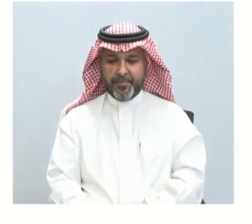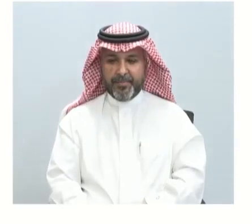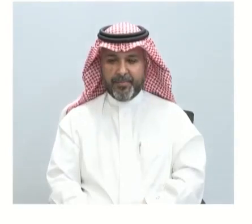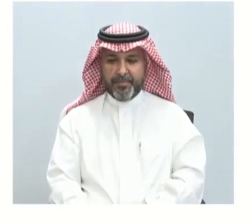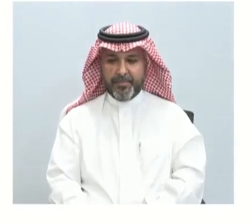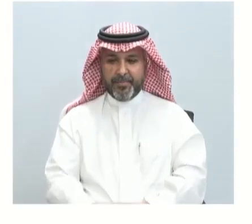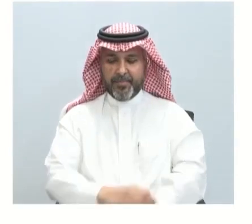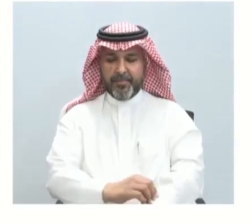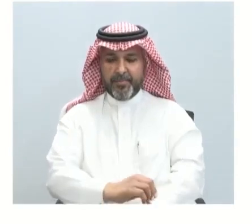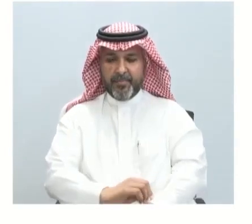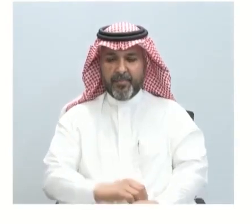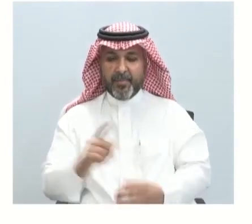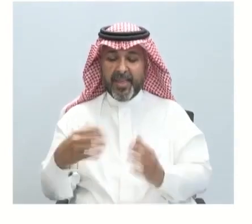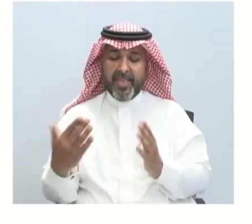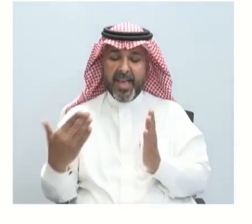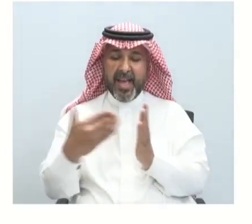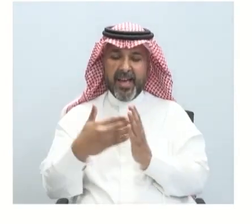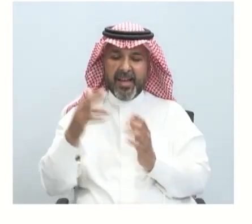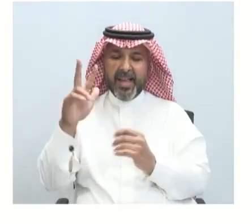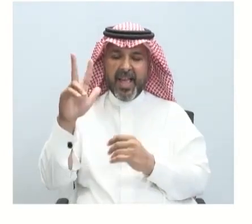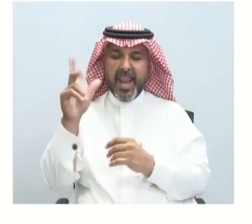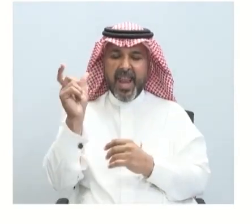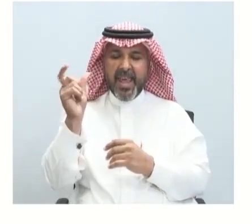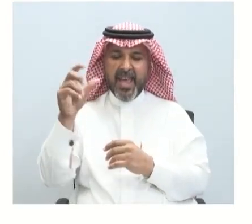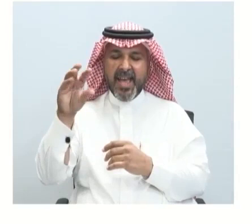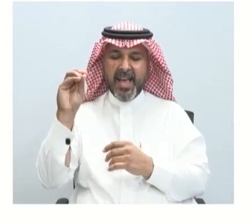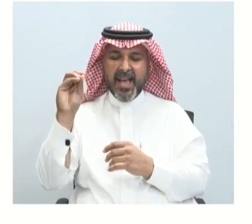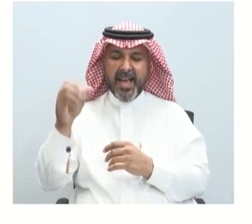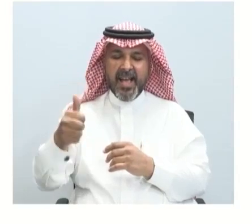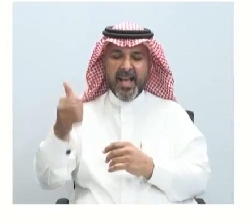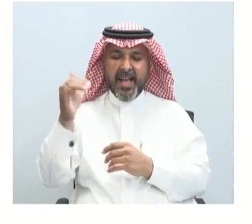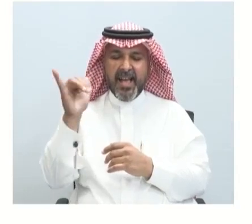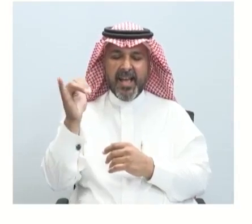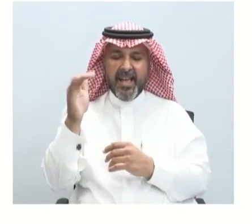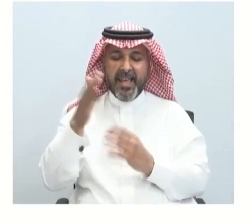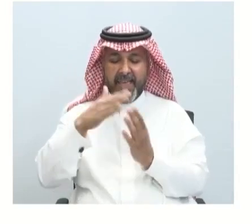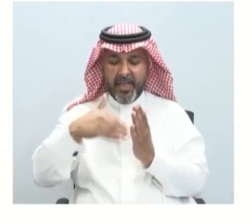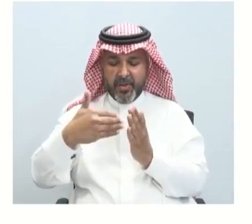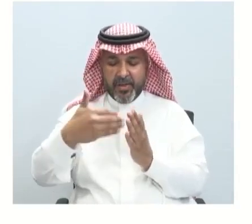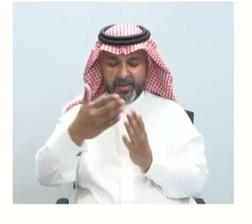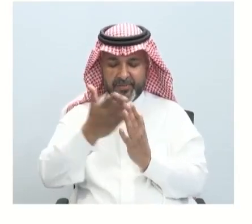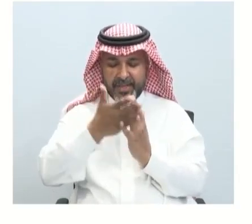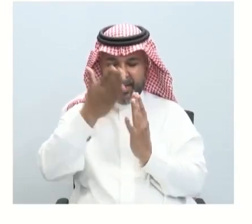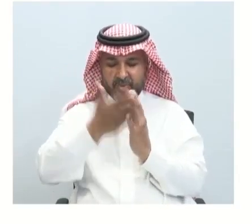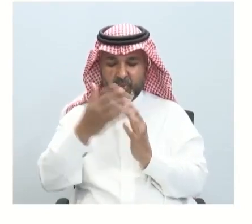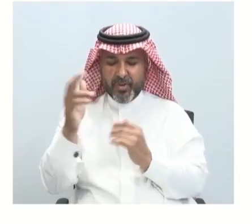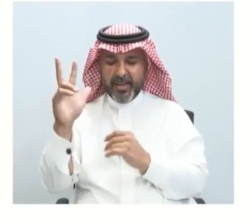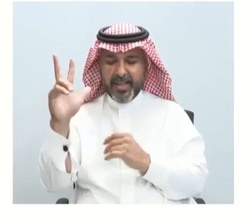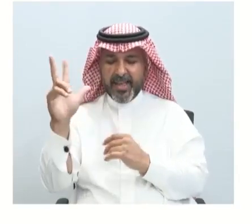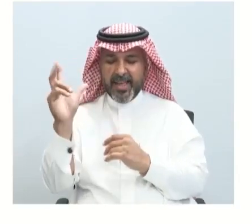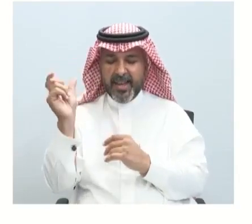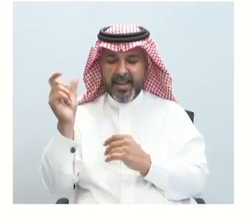الخليه في الطور النهائي يحيط الغلاف النووي بالكروموسومات وتتكون اربع انويه وتتحلل الخيوط